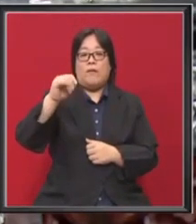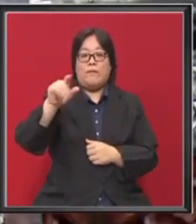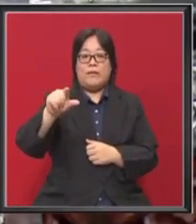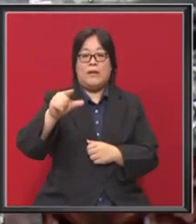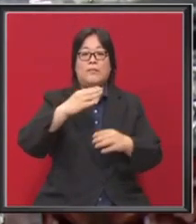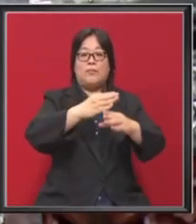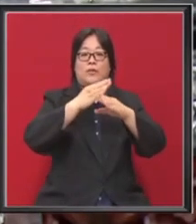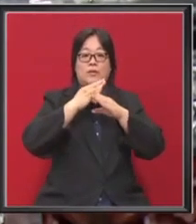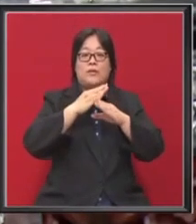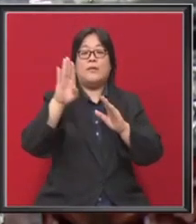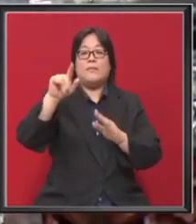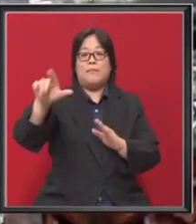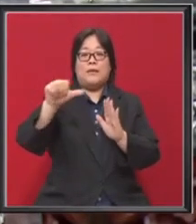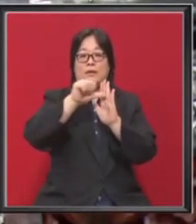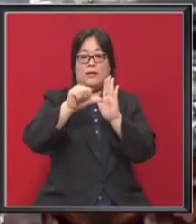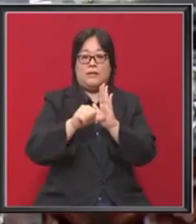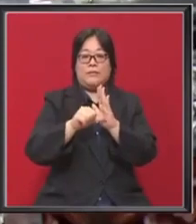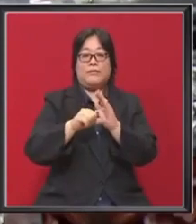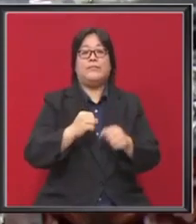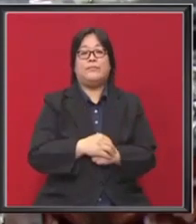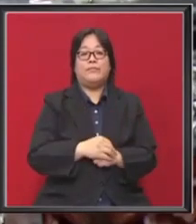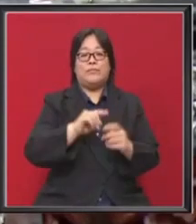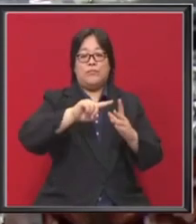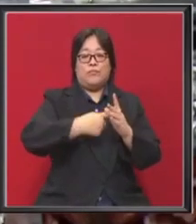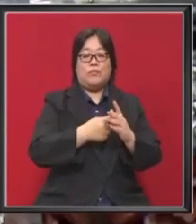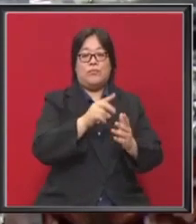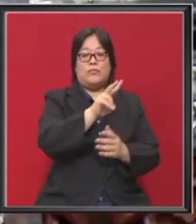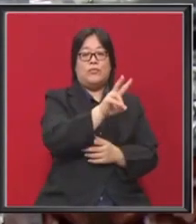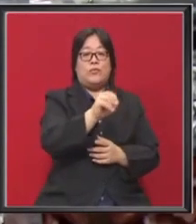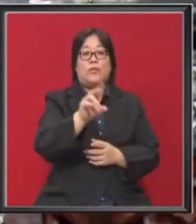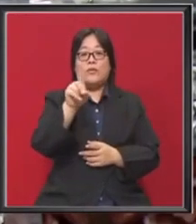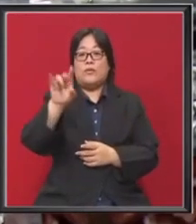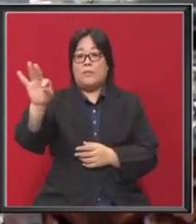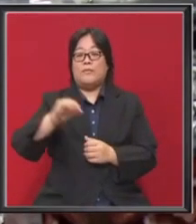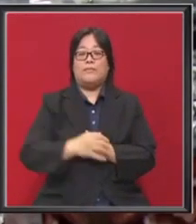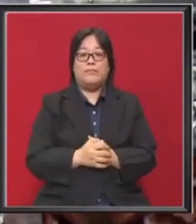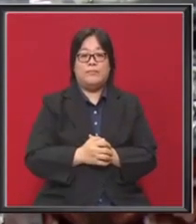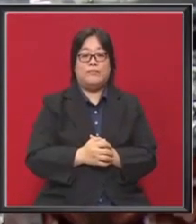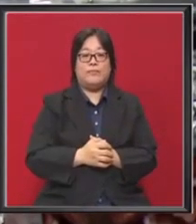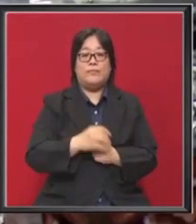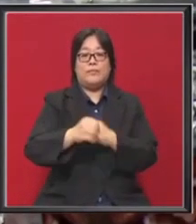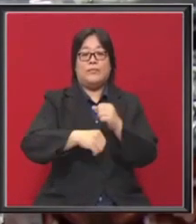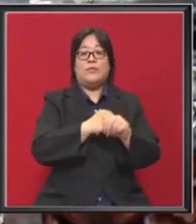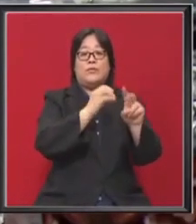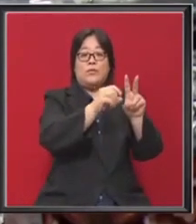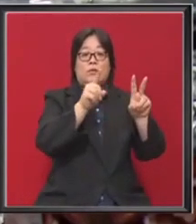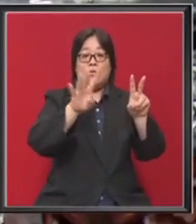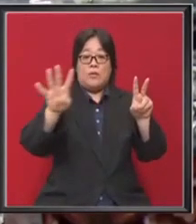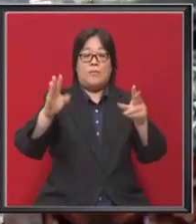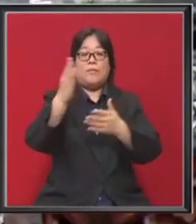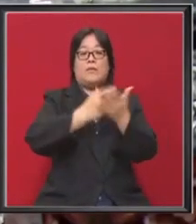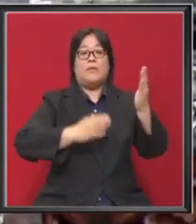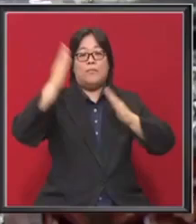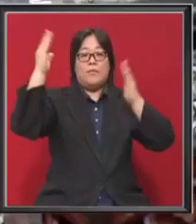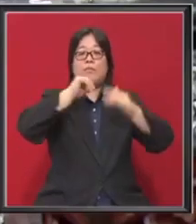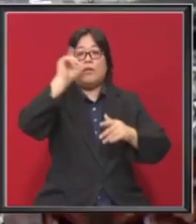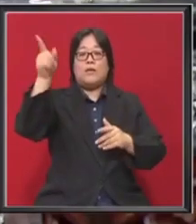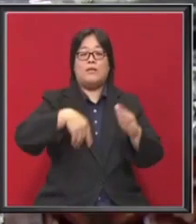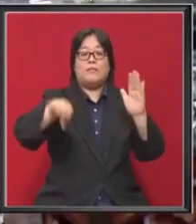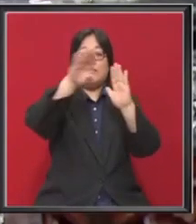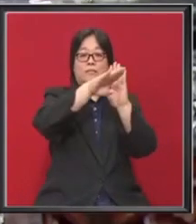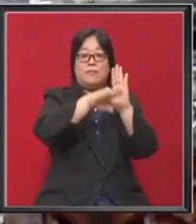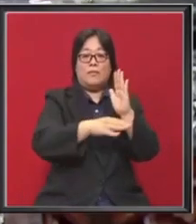cuti protection by authorized Paddle Pop Pemuda pada tahun 2009 Brother kosong 14 sektor yang Malaysia bukan saja